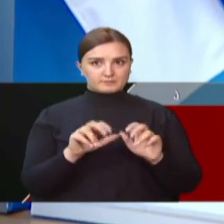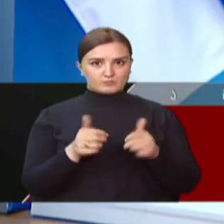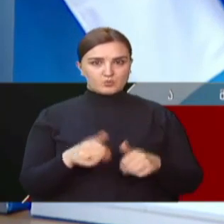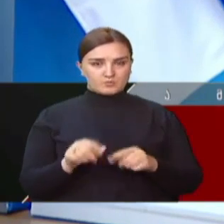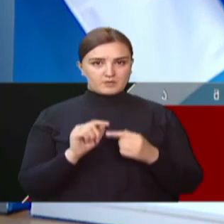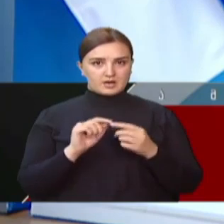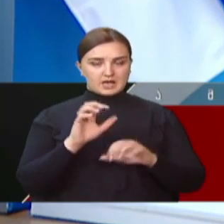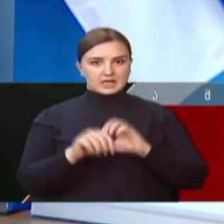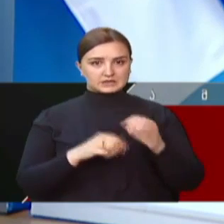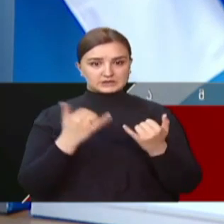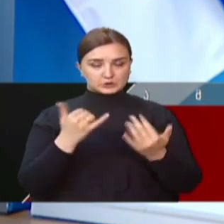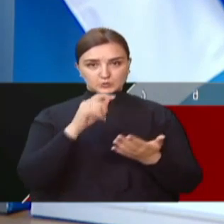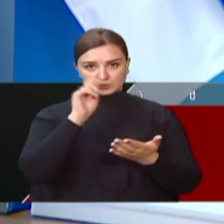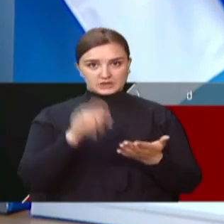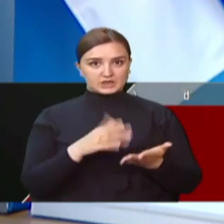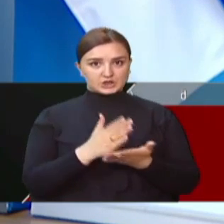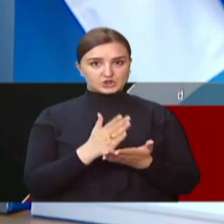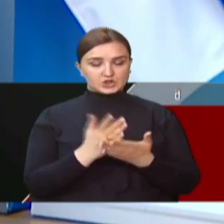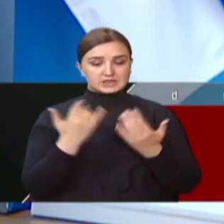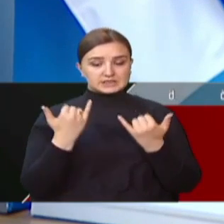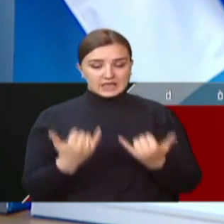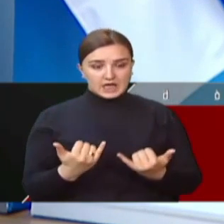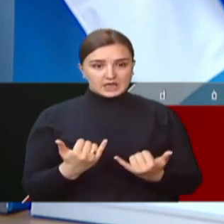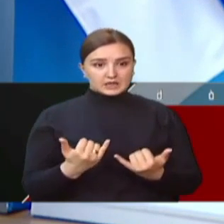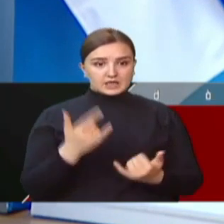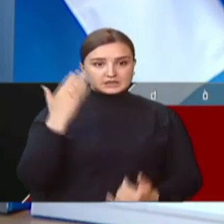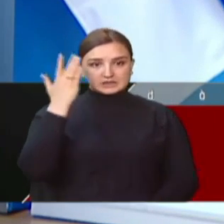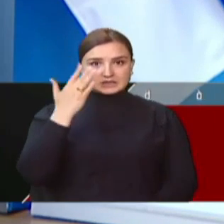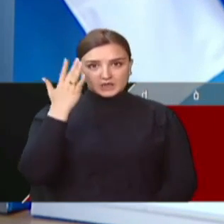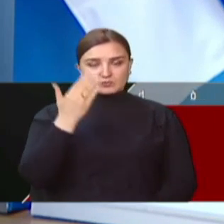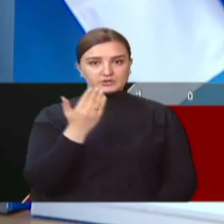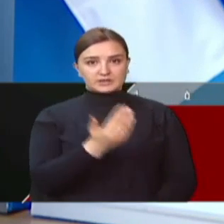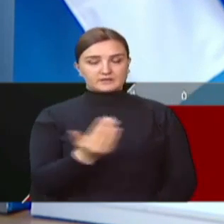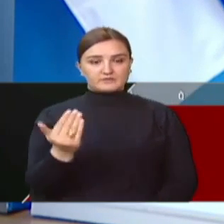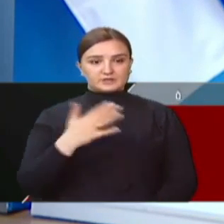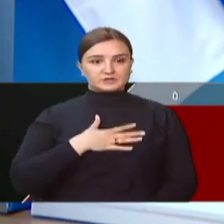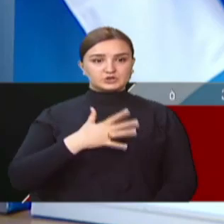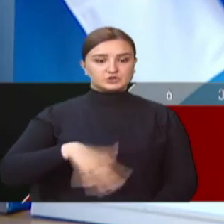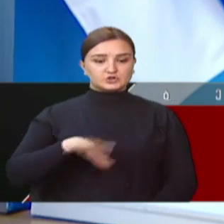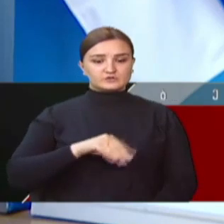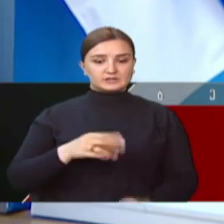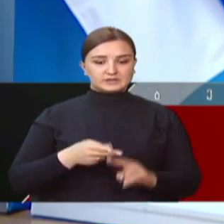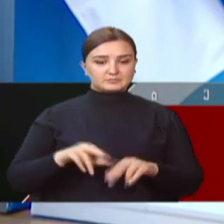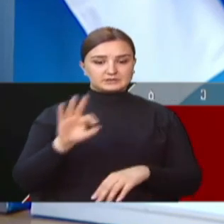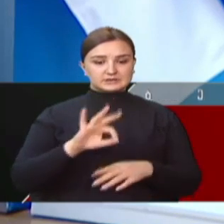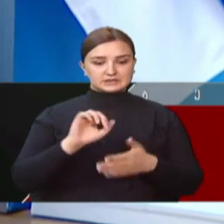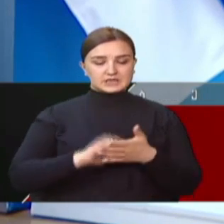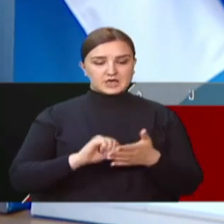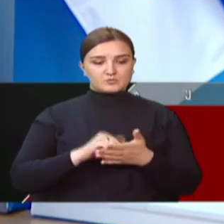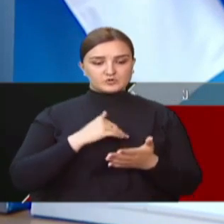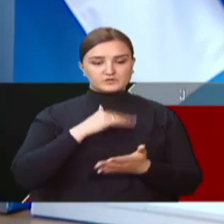არის უკრაინაში. და ახლა წარმოიდგინეთ თქვენ, რომ ჩვენ იმის გამო, რომ ჩვენს მოქალაქეებს,